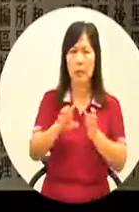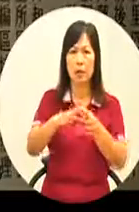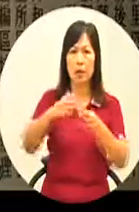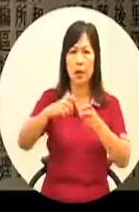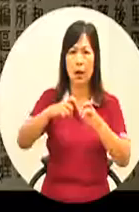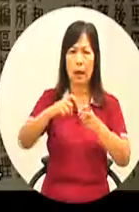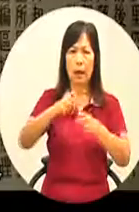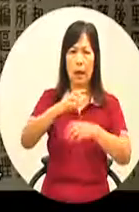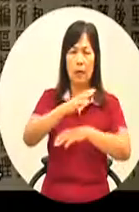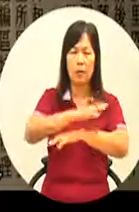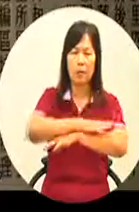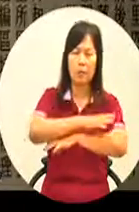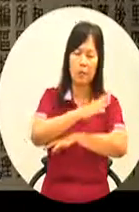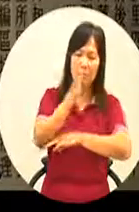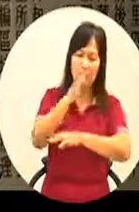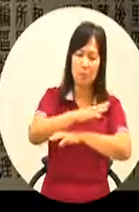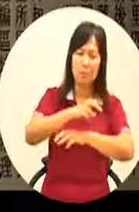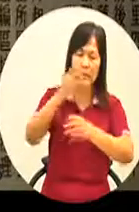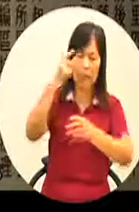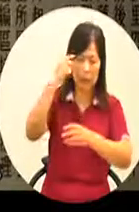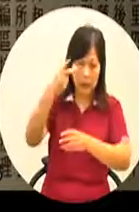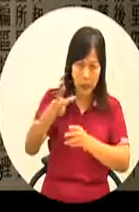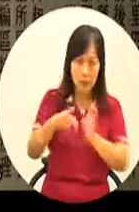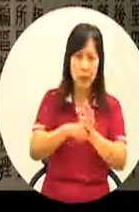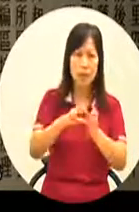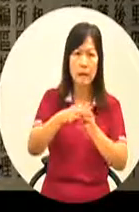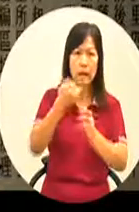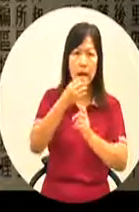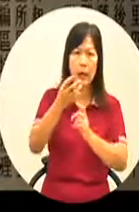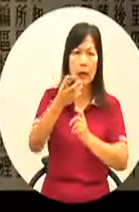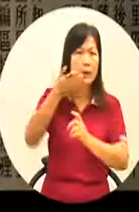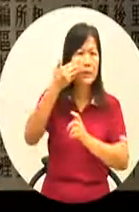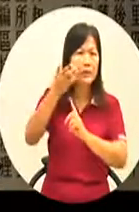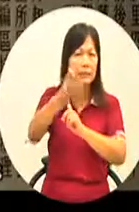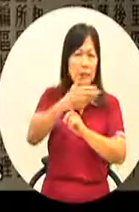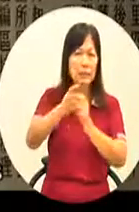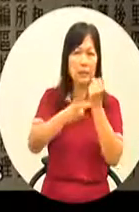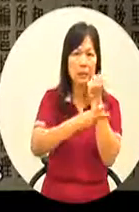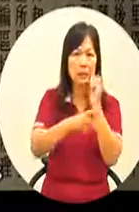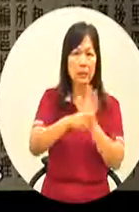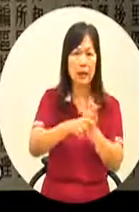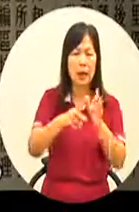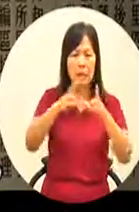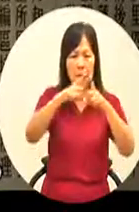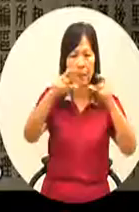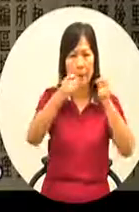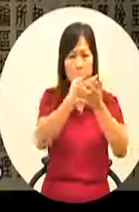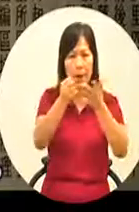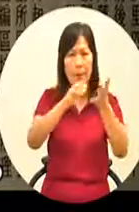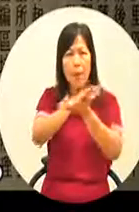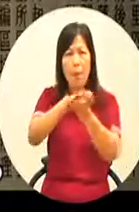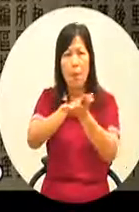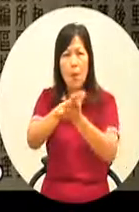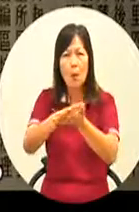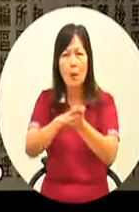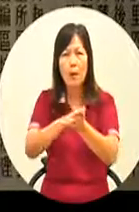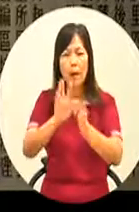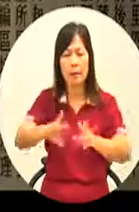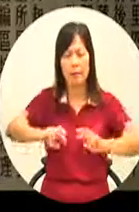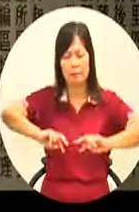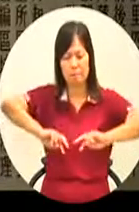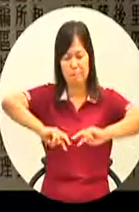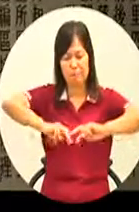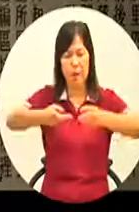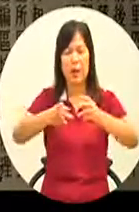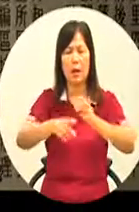纸报两工。吼，啊，阿仁区迁徙以40多年来，伊个门牌的杂乱，恁有法度甲伊安尼处理